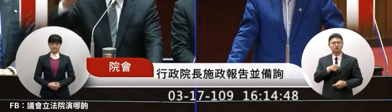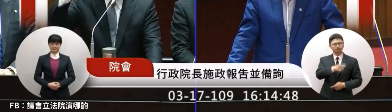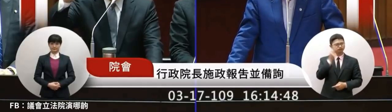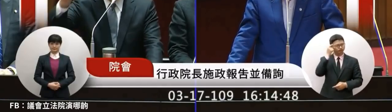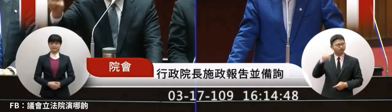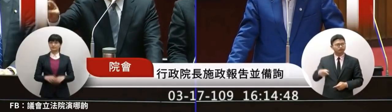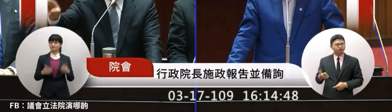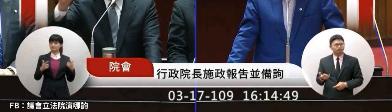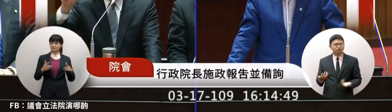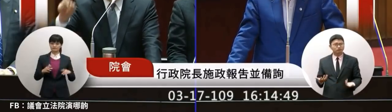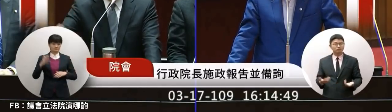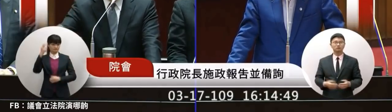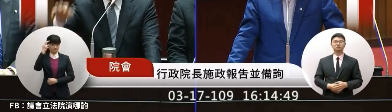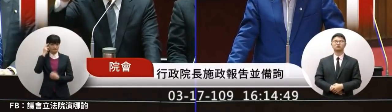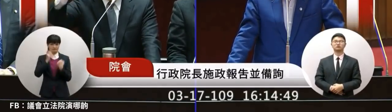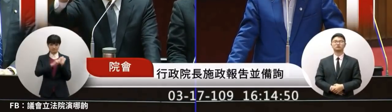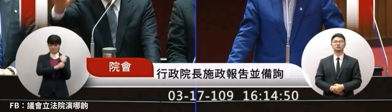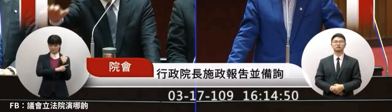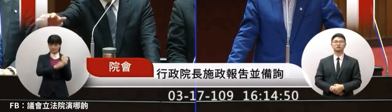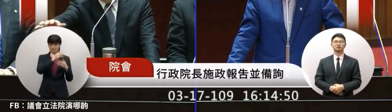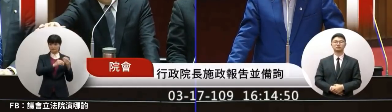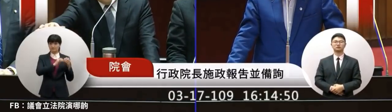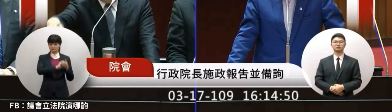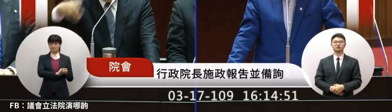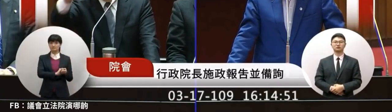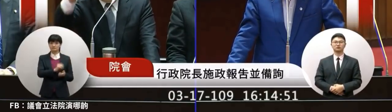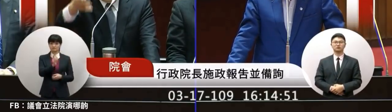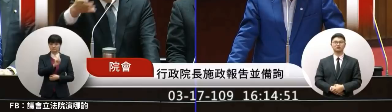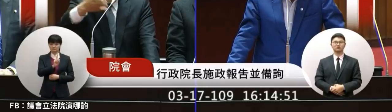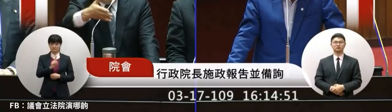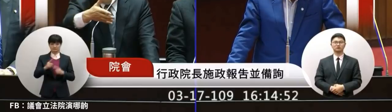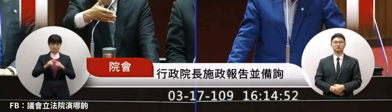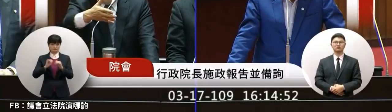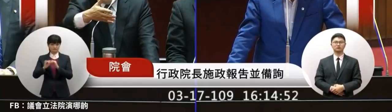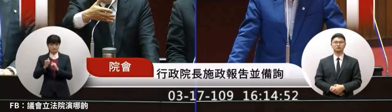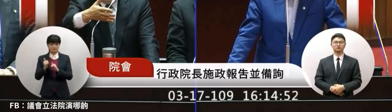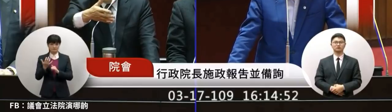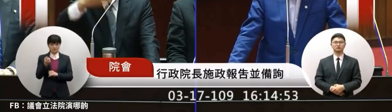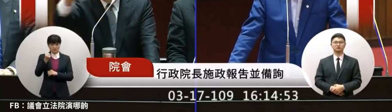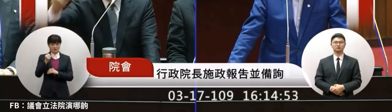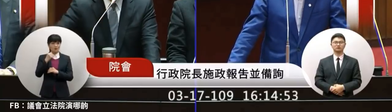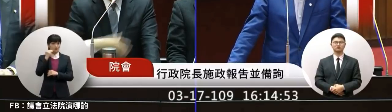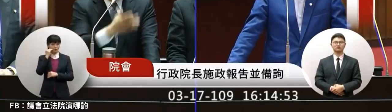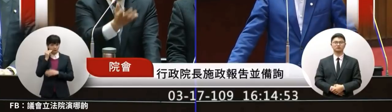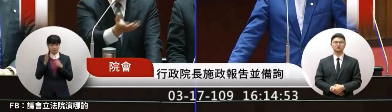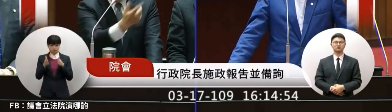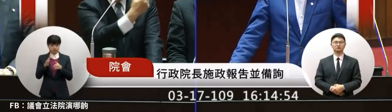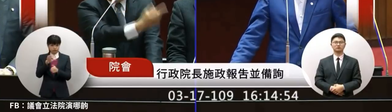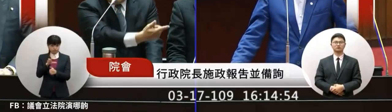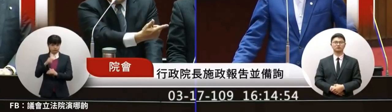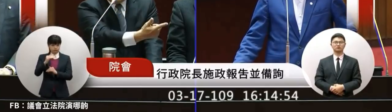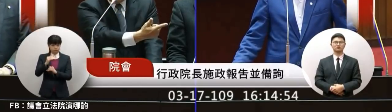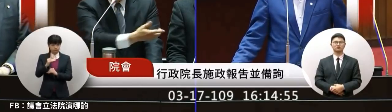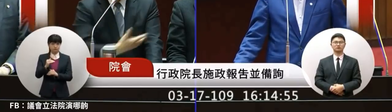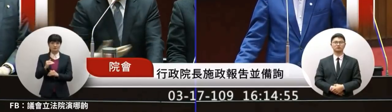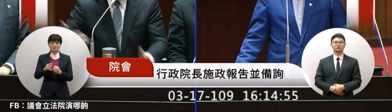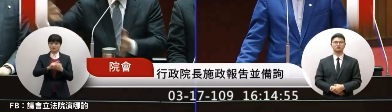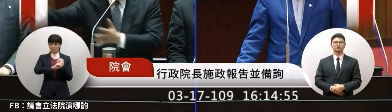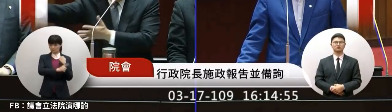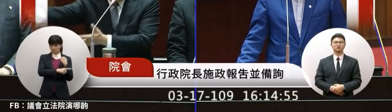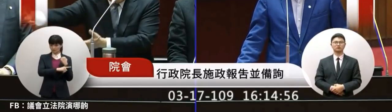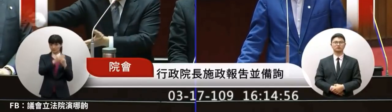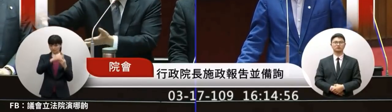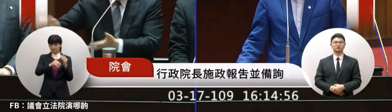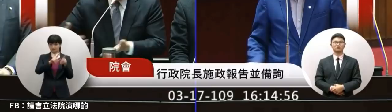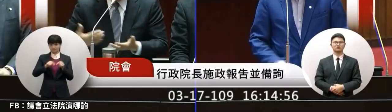不，宪法就是规定要限制人民权利，必须经由法律，所以贵院通过的法律就